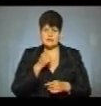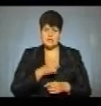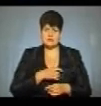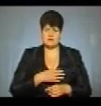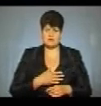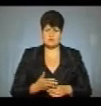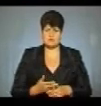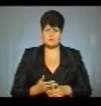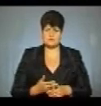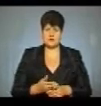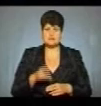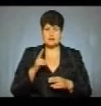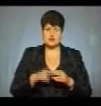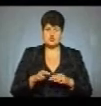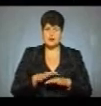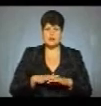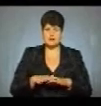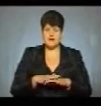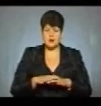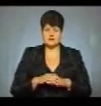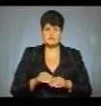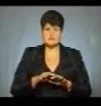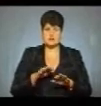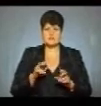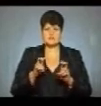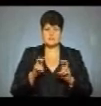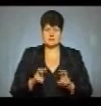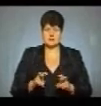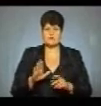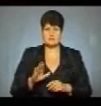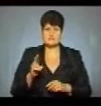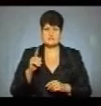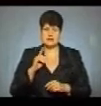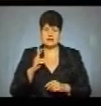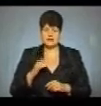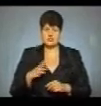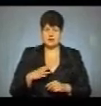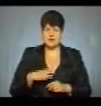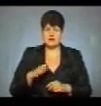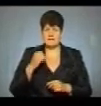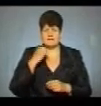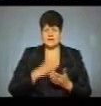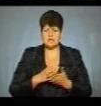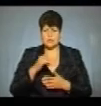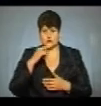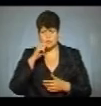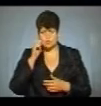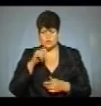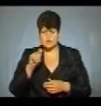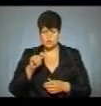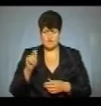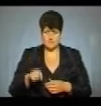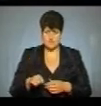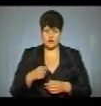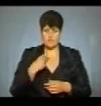приватизація. По завершенню наради біля залу засідань в обласній адміністрації на Володимира Зеленського чекали ветерани російсько-української війни. За словами керівника